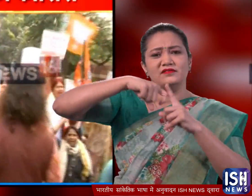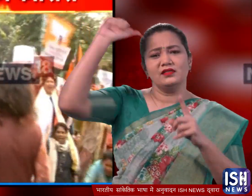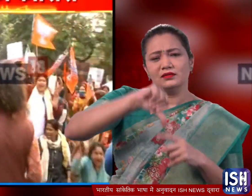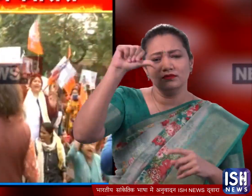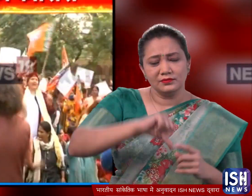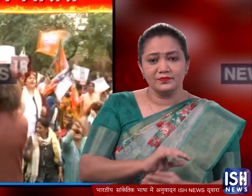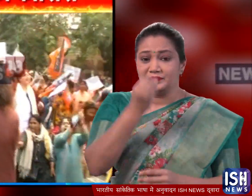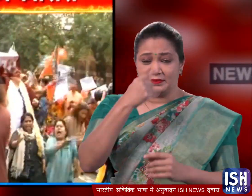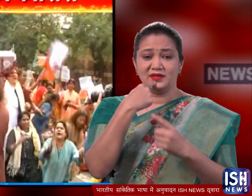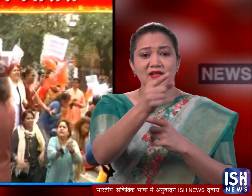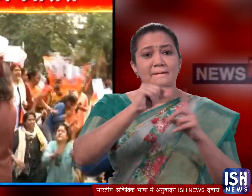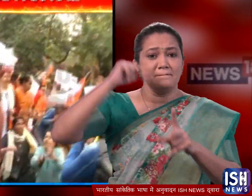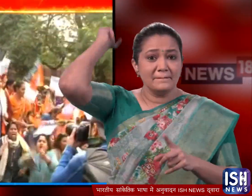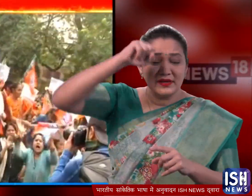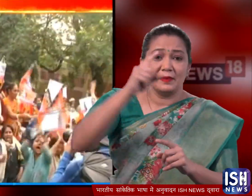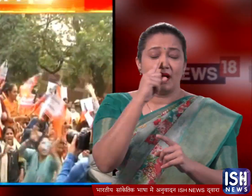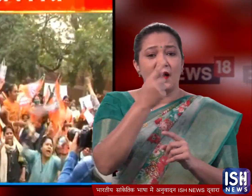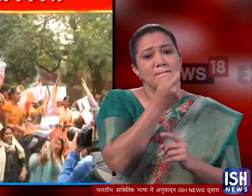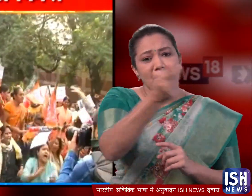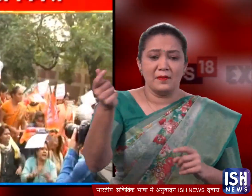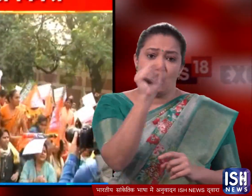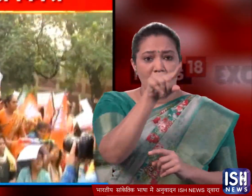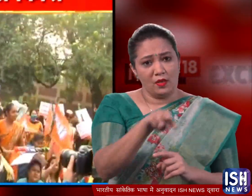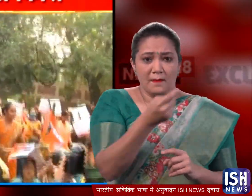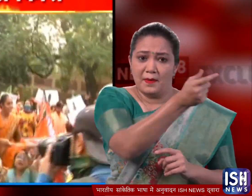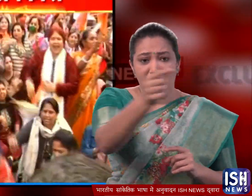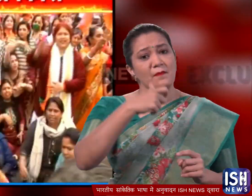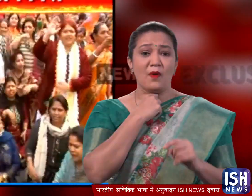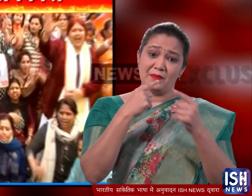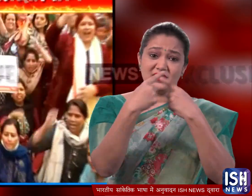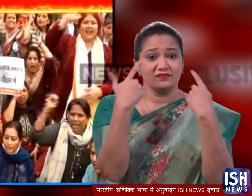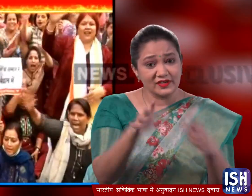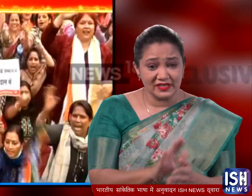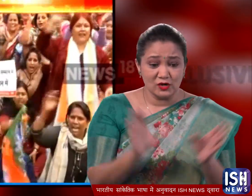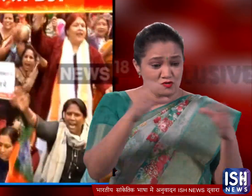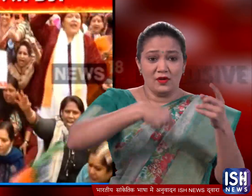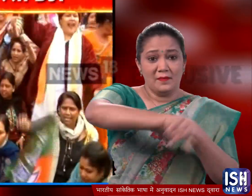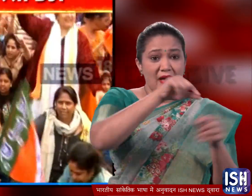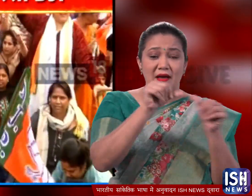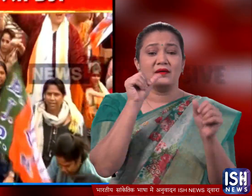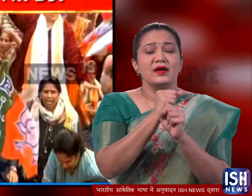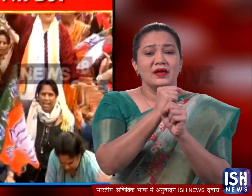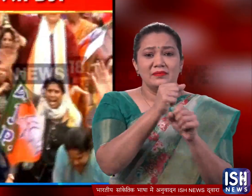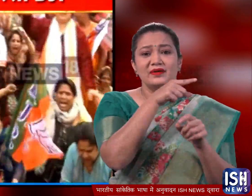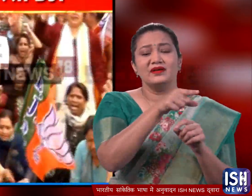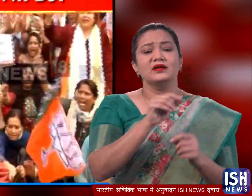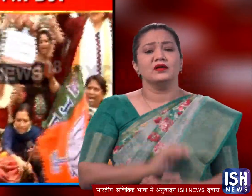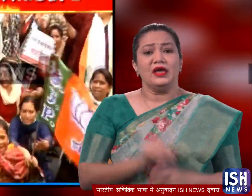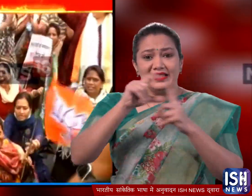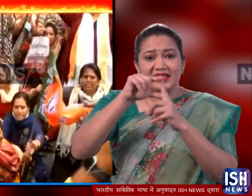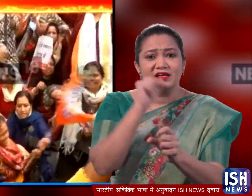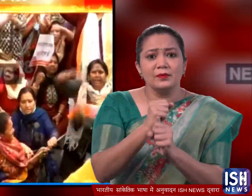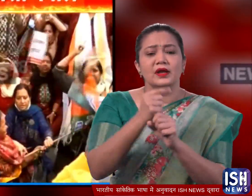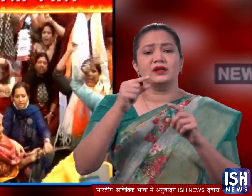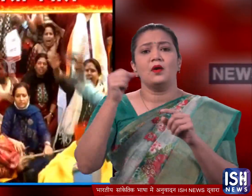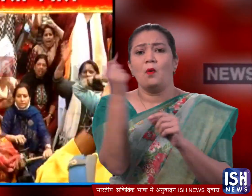बीजेपी का आरोप है कि पंजाब में महिलाओं को हर महीने 1000 रुपए देने का वादा करने वाली आम आदमी पार्टी की सरकार दिल्ली में महिलाओं की पेंशन तक